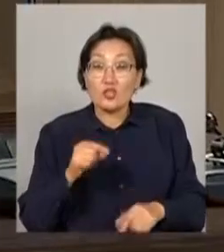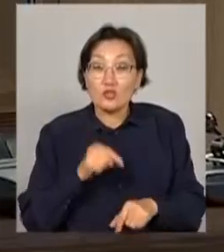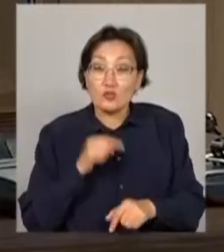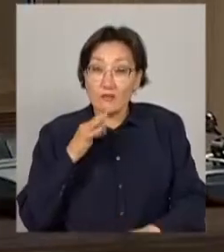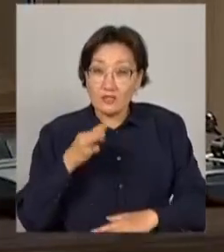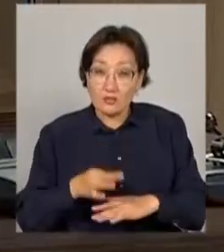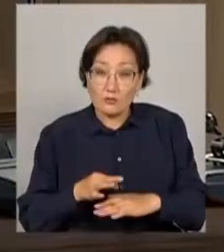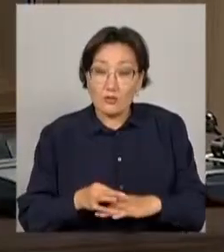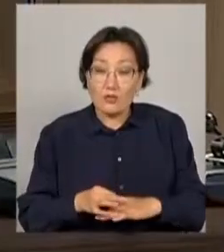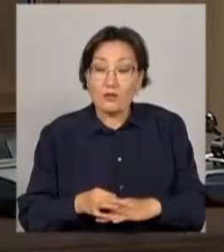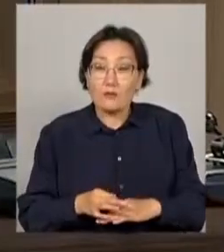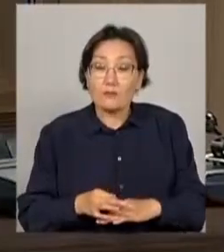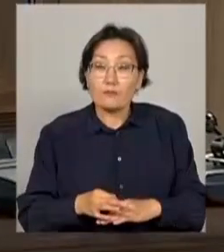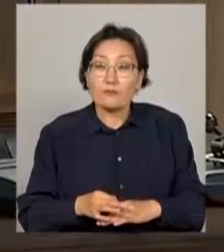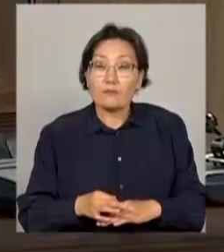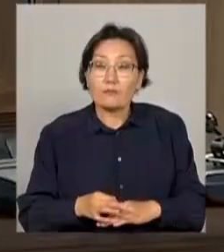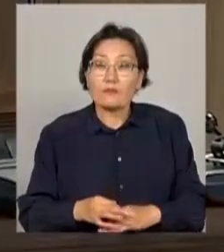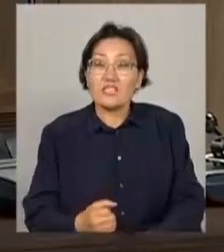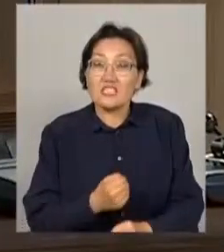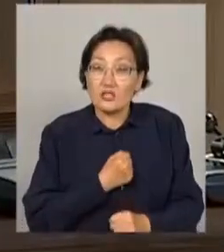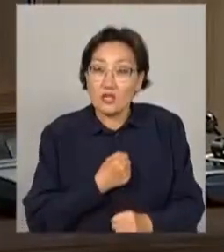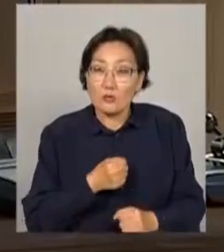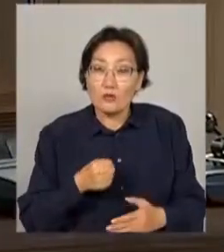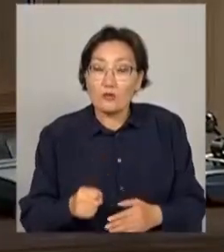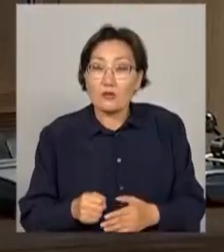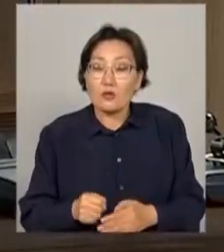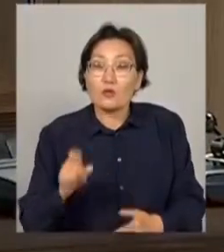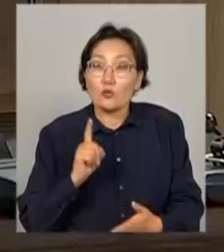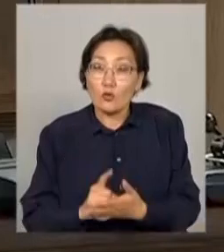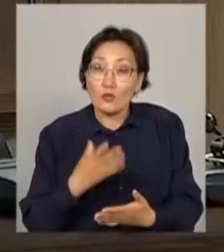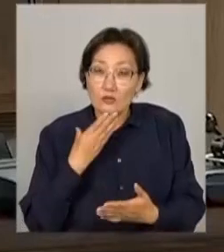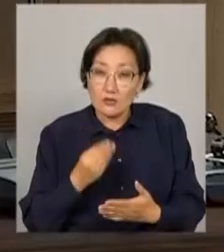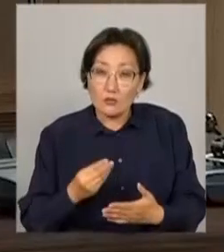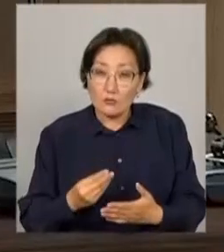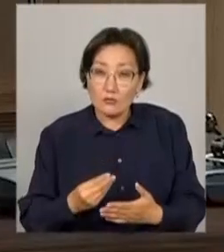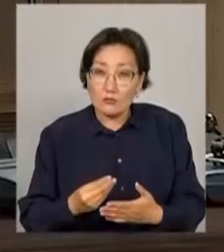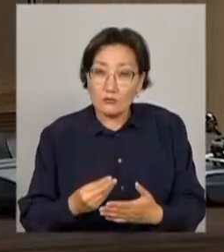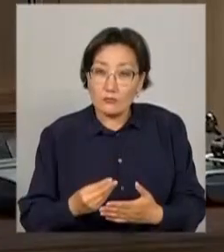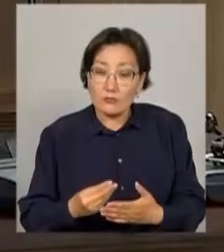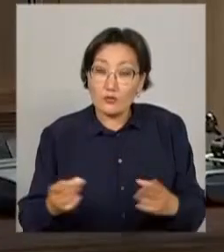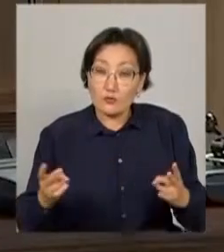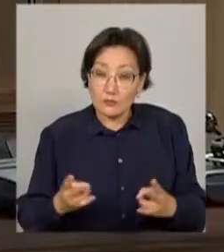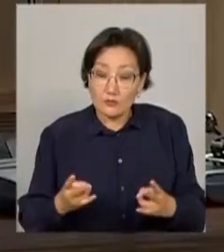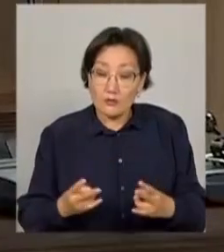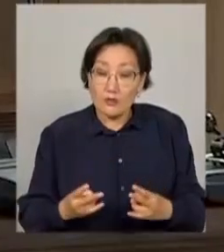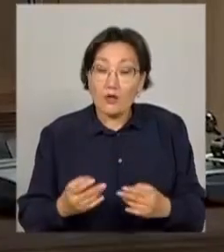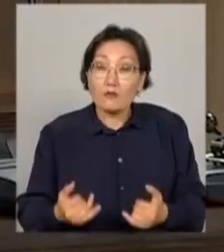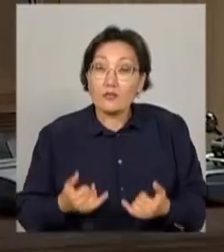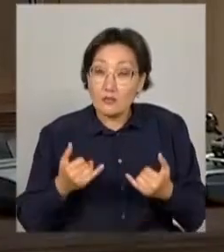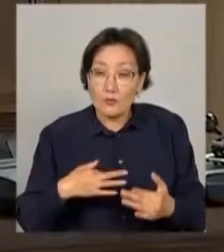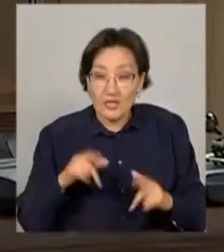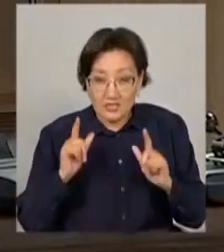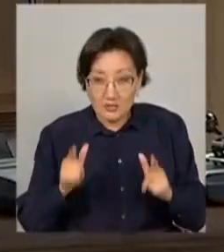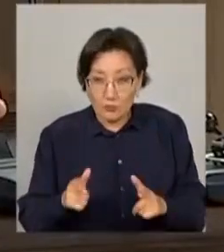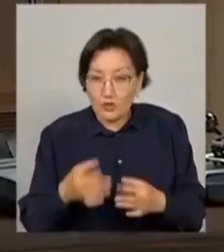ответственности сострадатель сострадательности долго к своему предназначению я